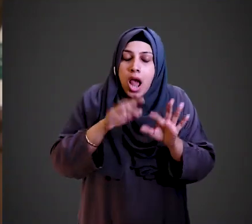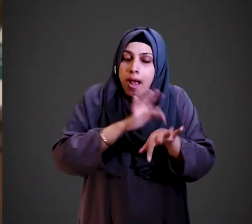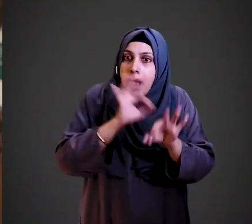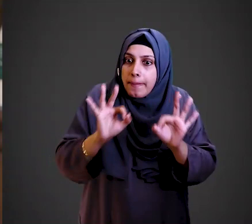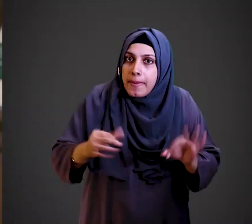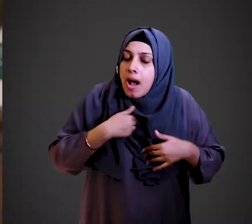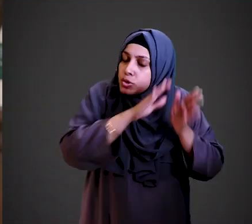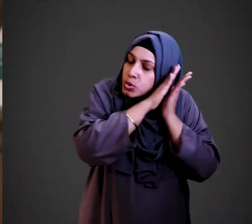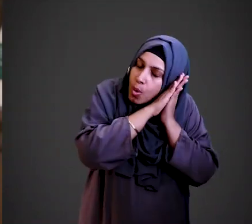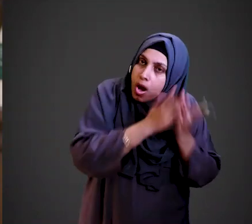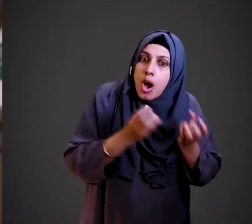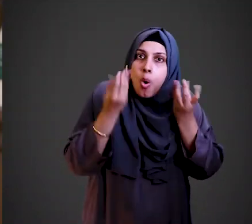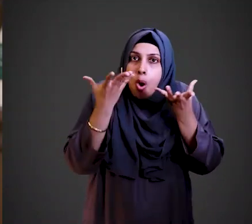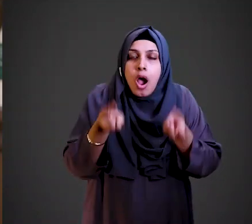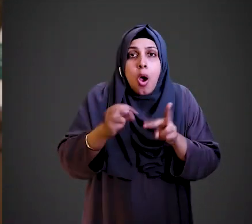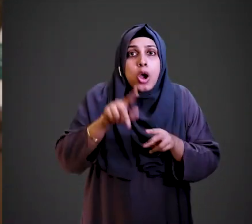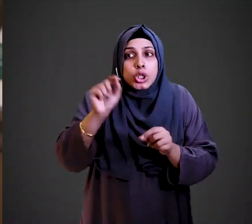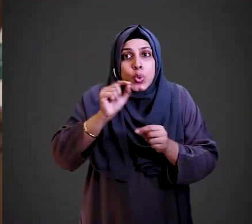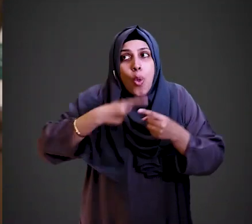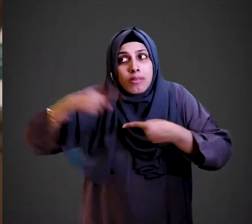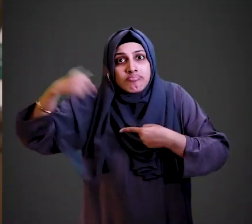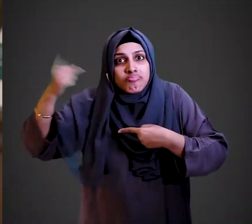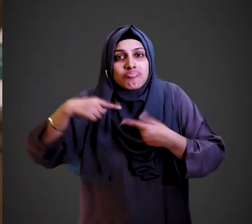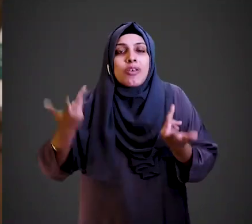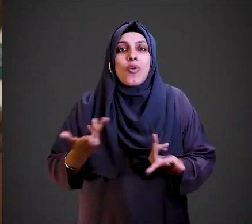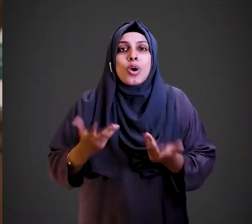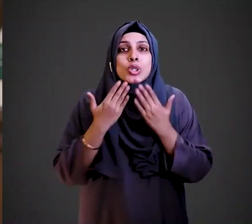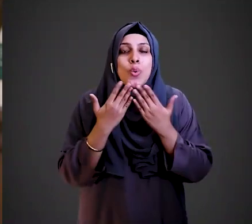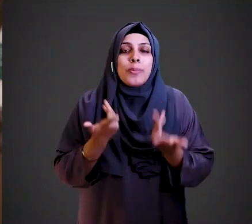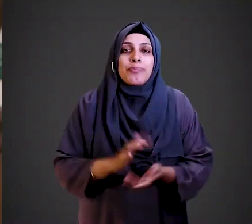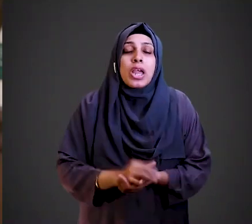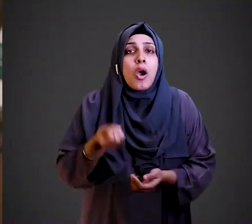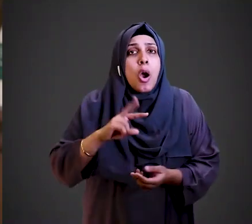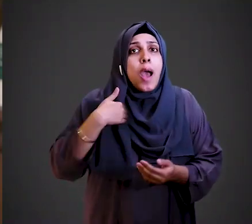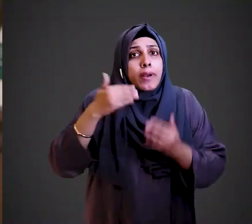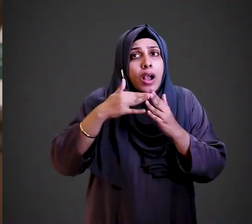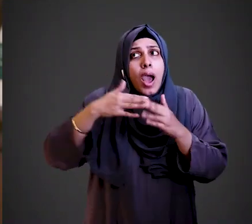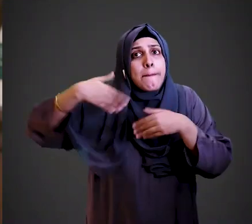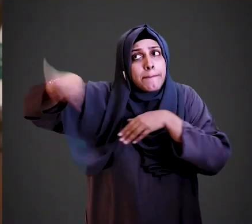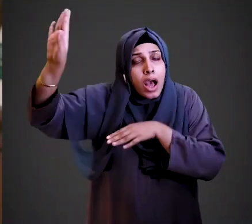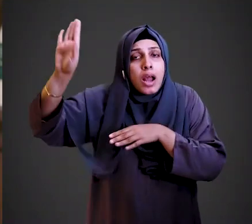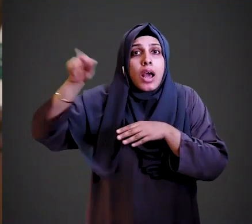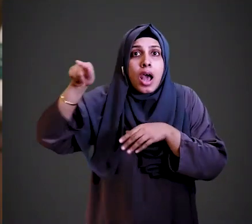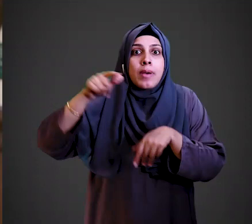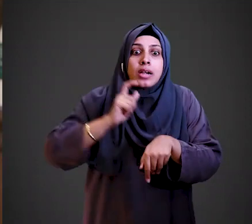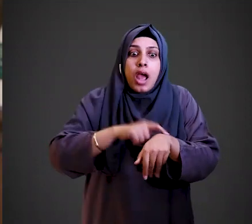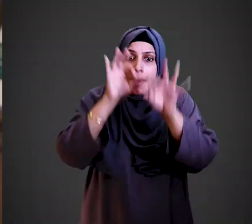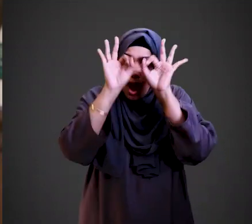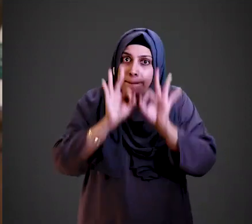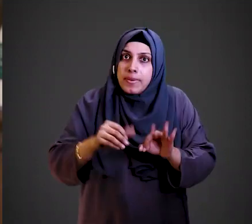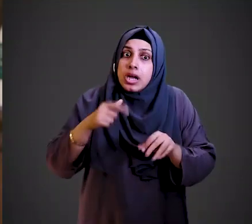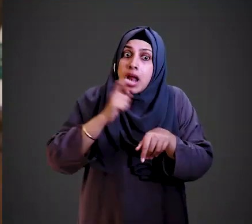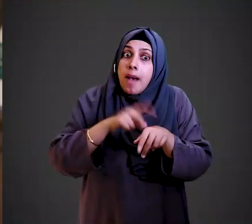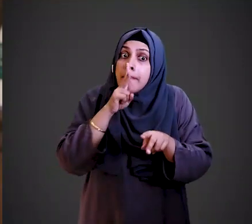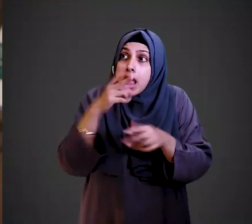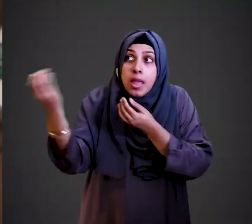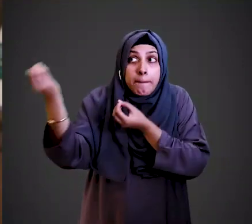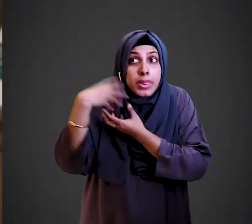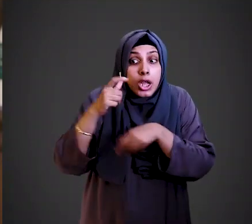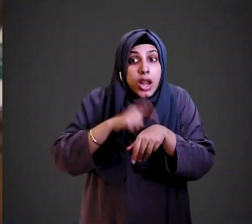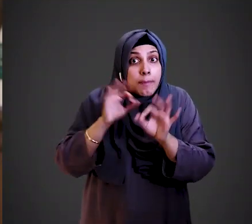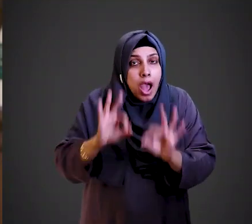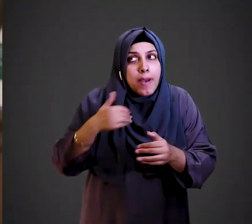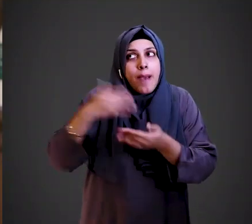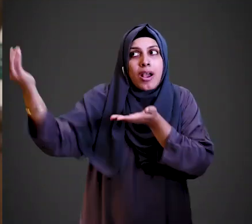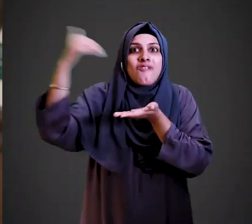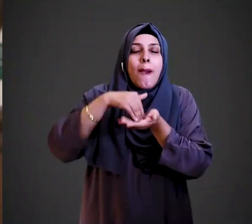ہیں، اس کے مطابق ہم سوتے ہیں، اٹھتے ہیں، اسکول جاتے ہیں، اگر گھر سے باہر ہیں تو ایک طے کیے